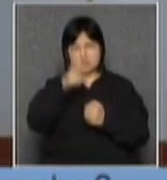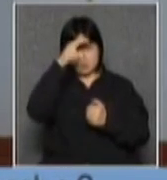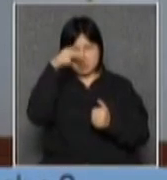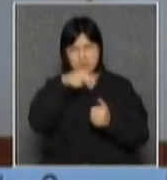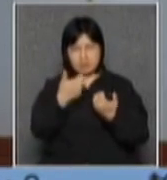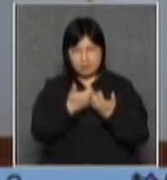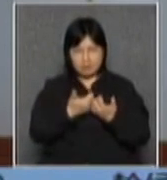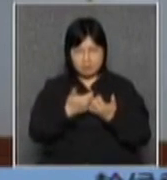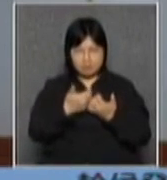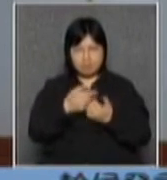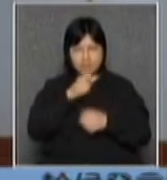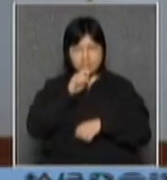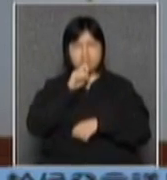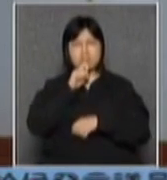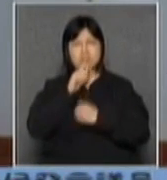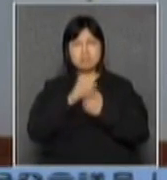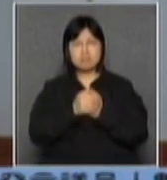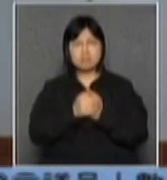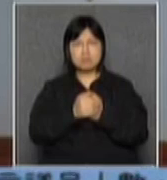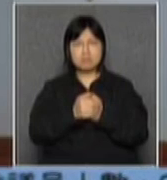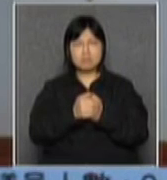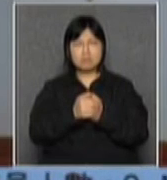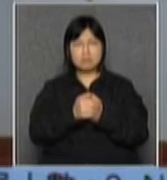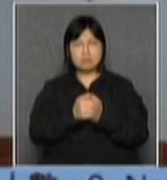好似今次嘅